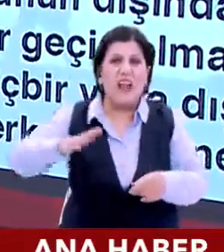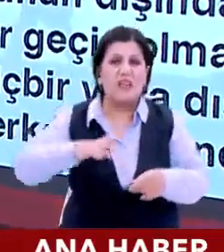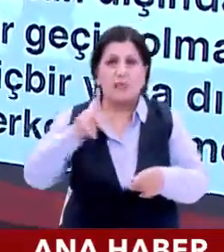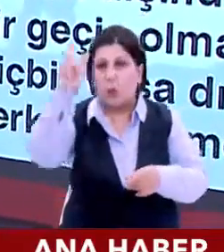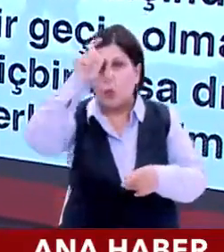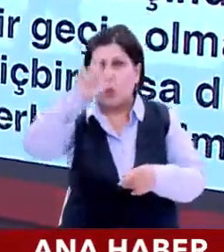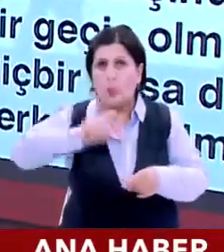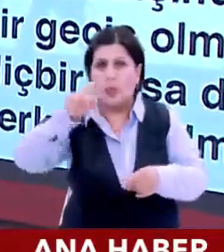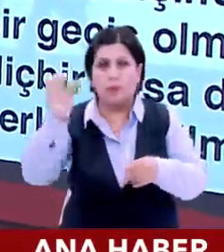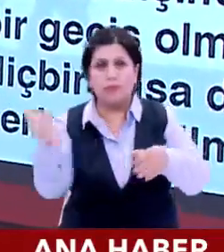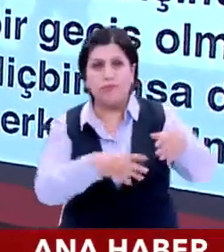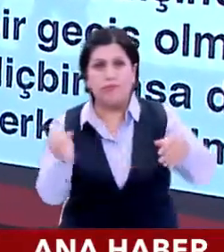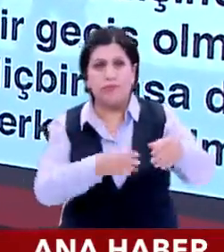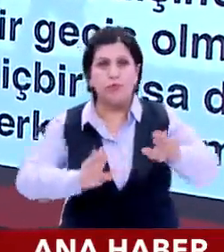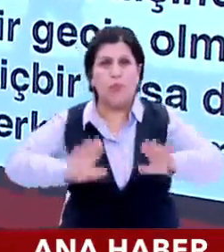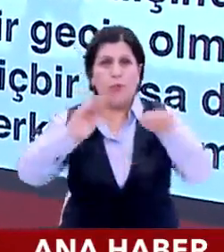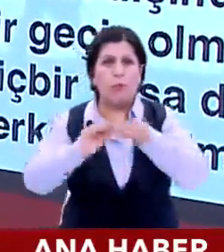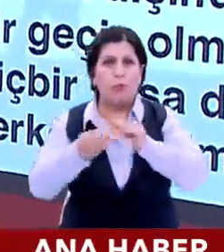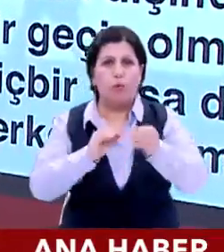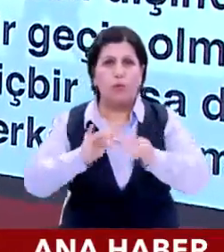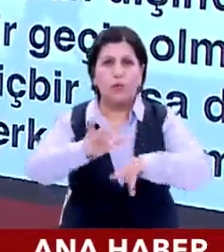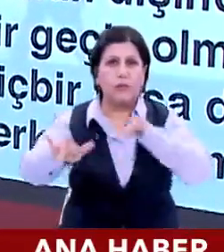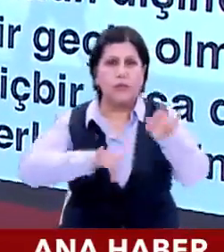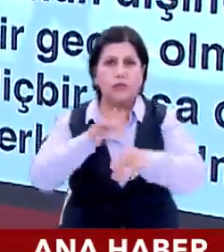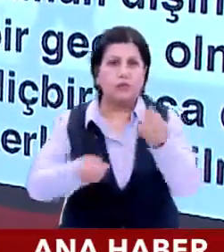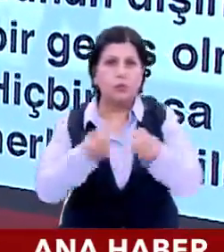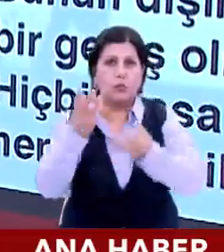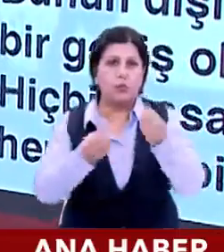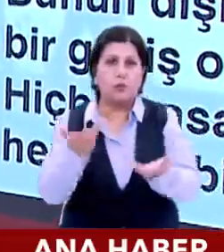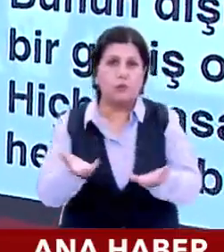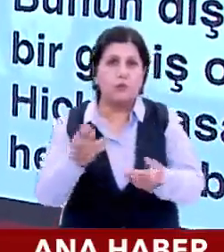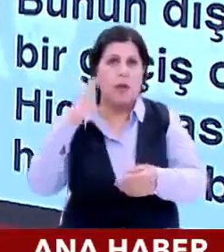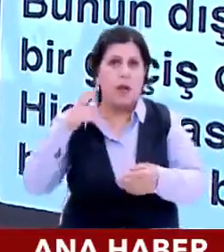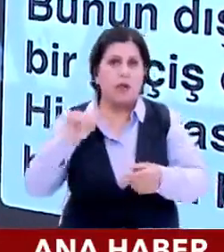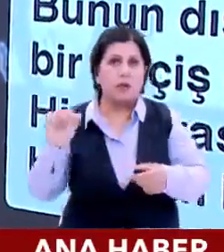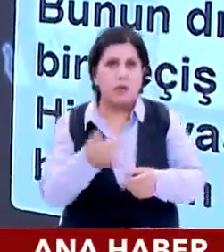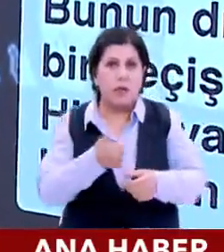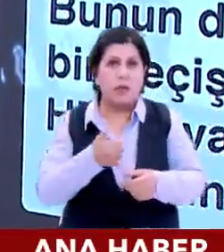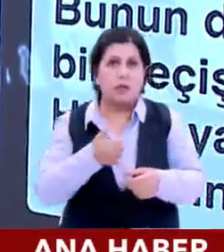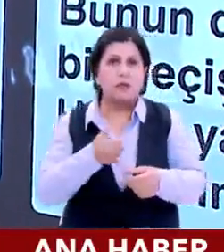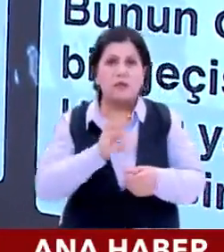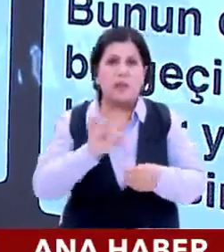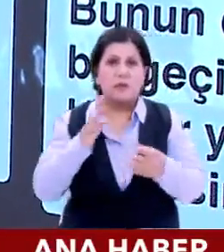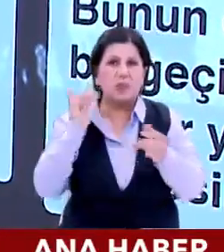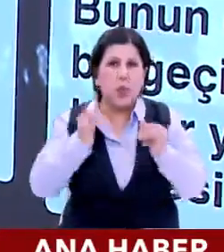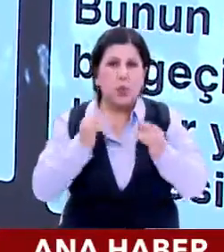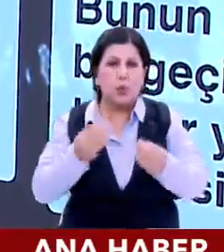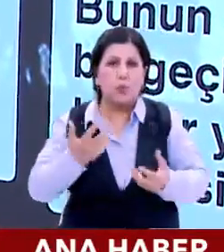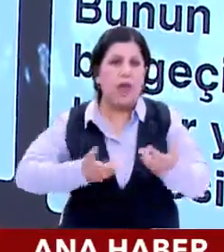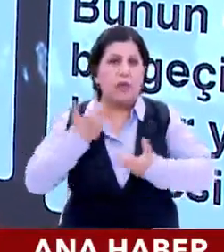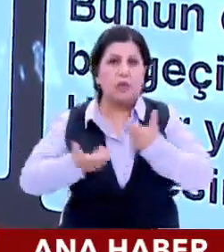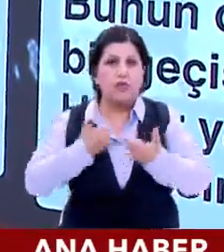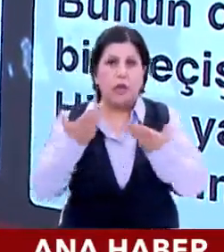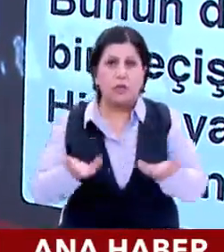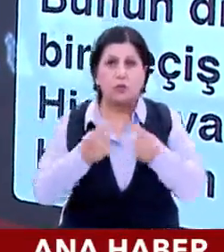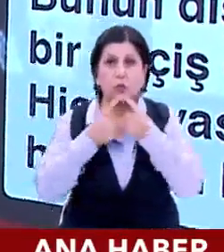ve işsizliğin göçmen sorunundan kaynaklandığına dikkat çekiyorlar ahlaki değerler yozlaştığı için endişeliyiz diyorlar